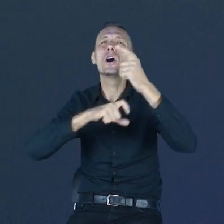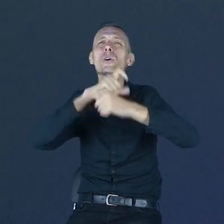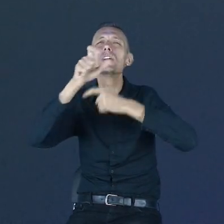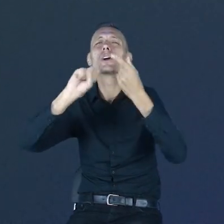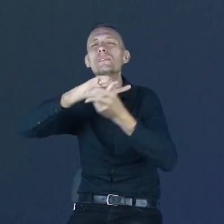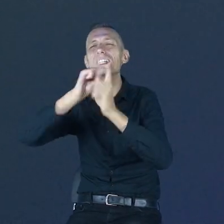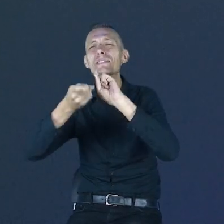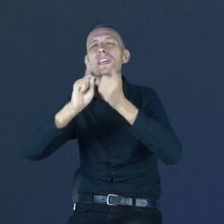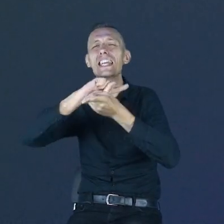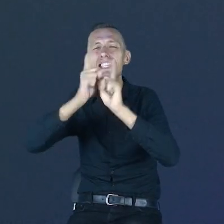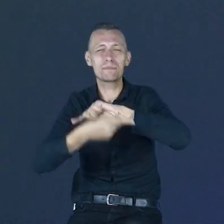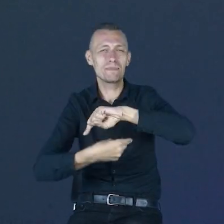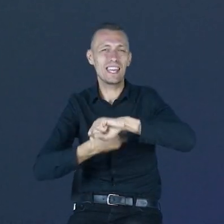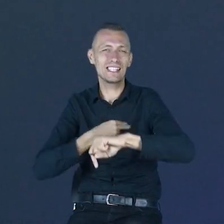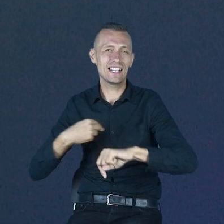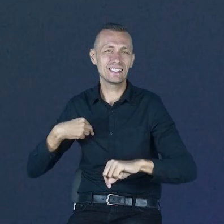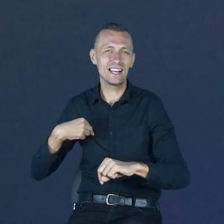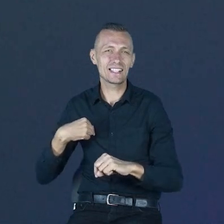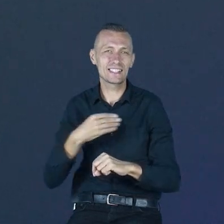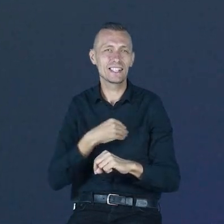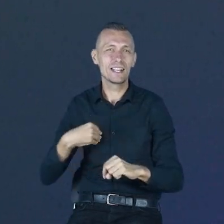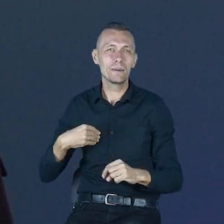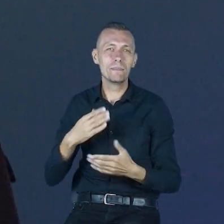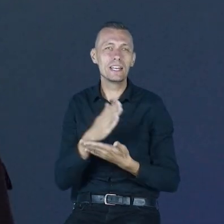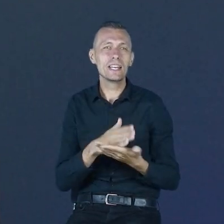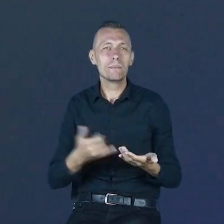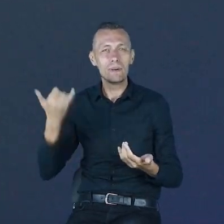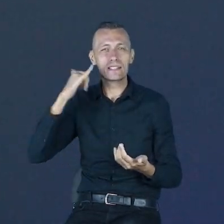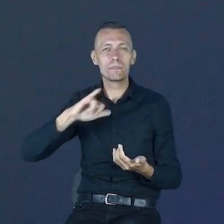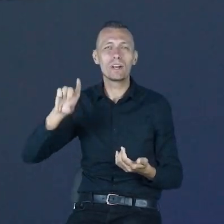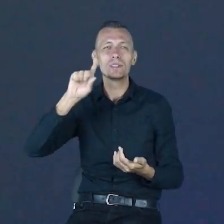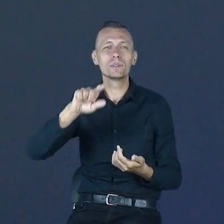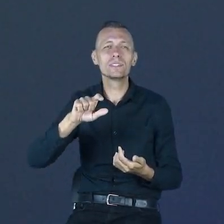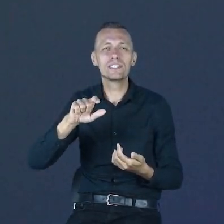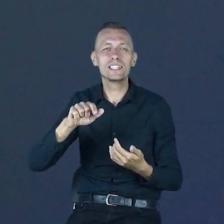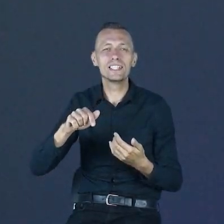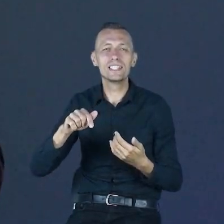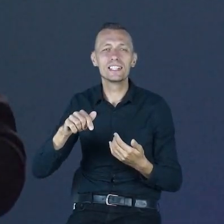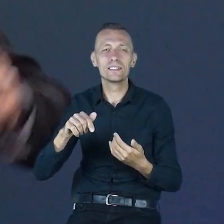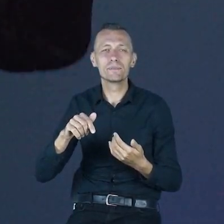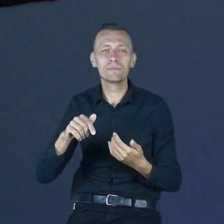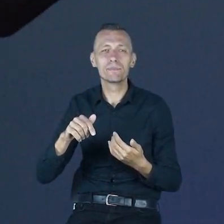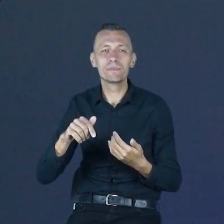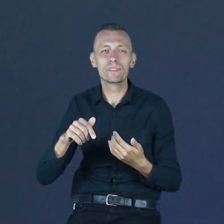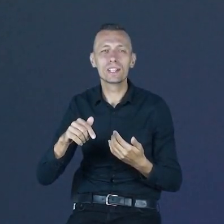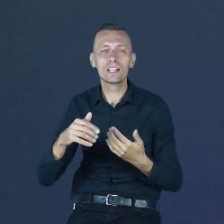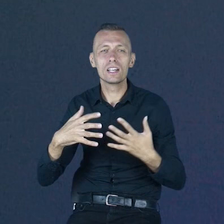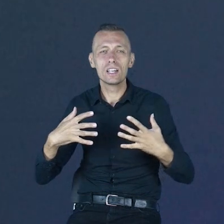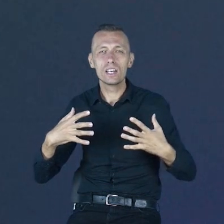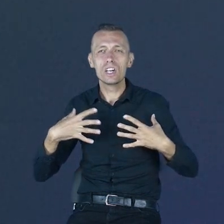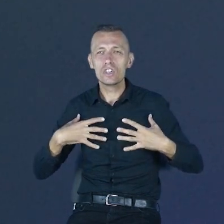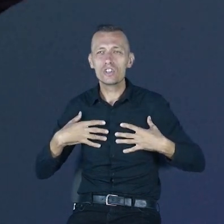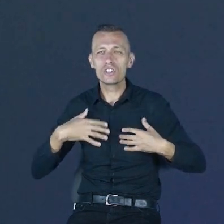i podobieństwo. Więc kiedy jesteś w przebiegu swojego życia, pamiętaj, że